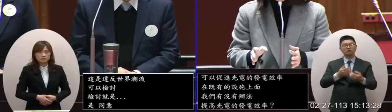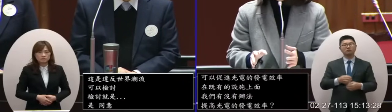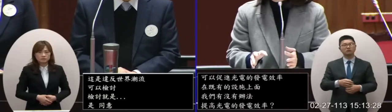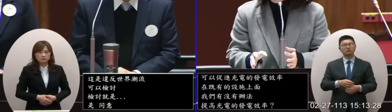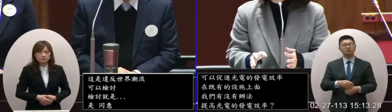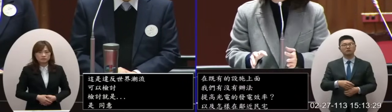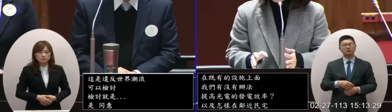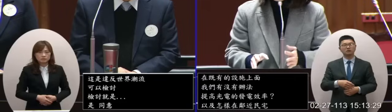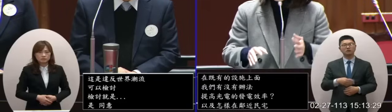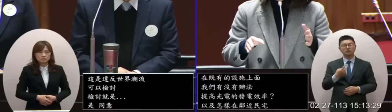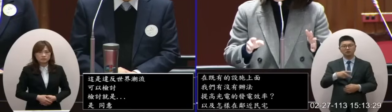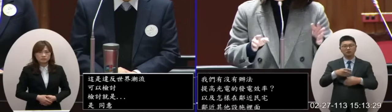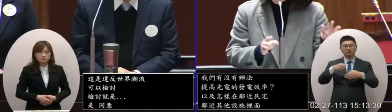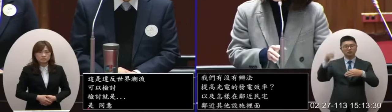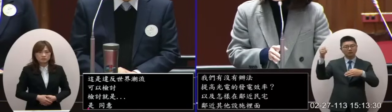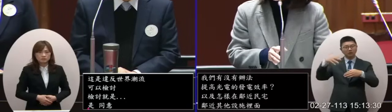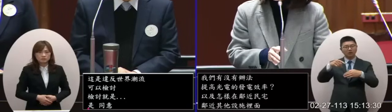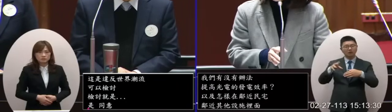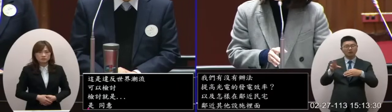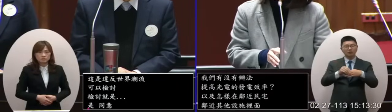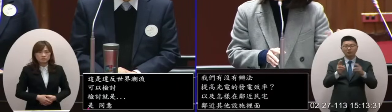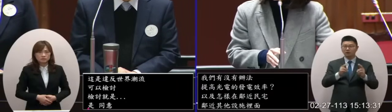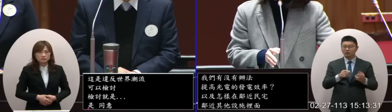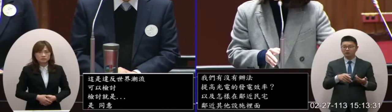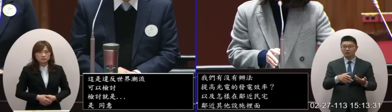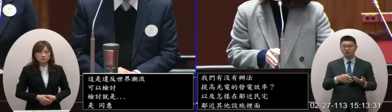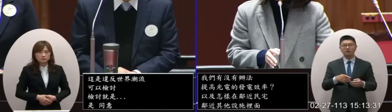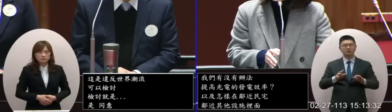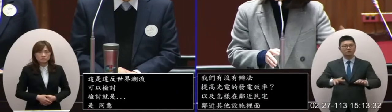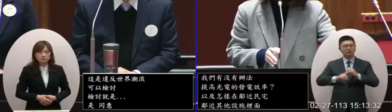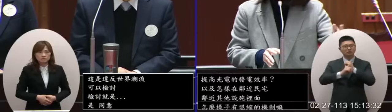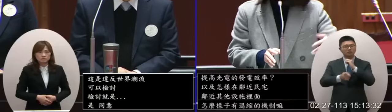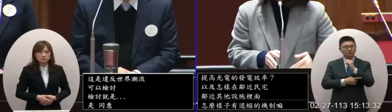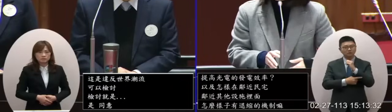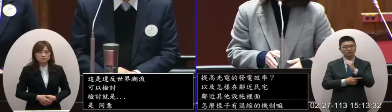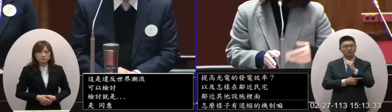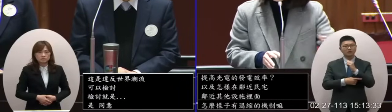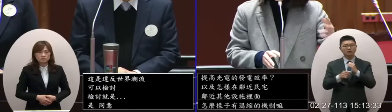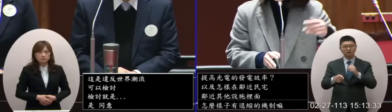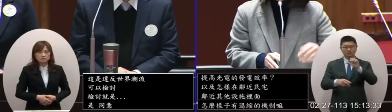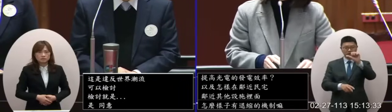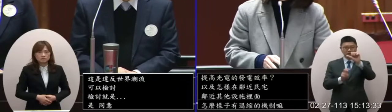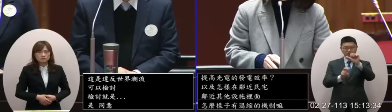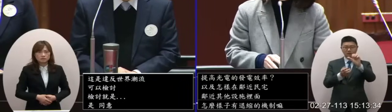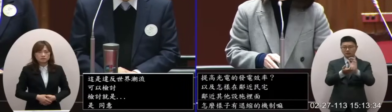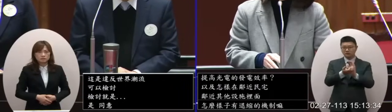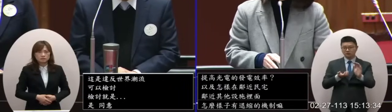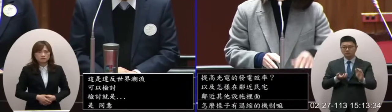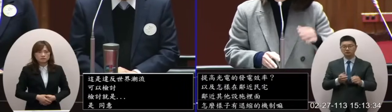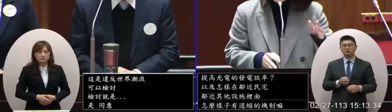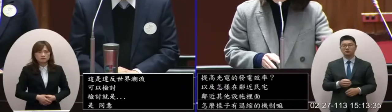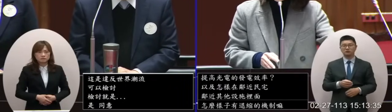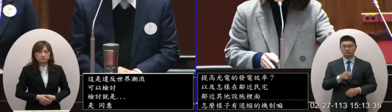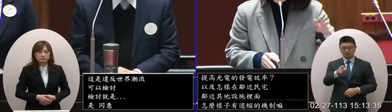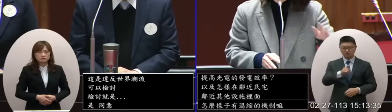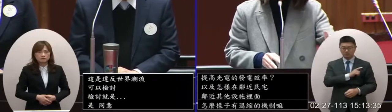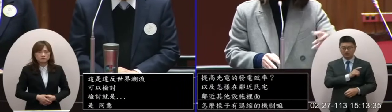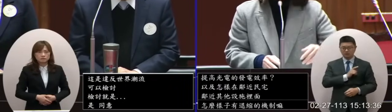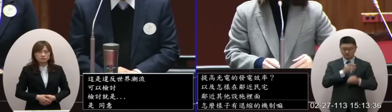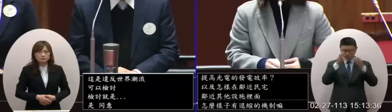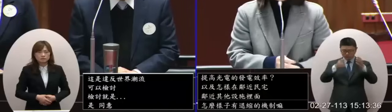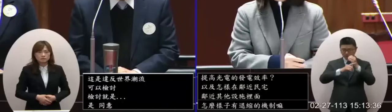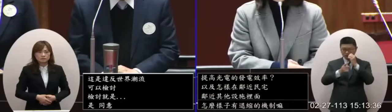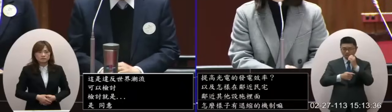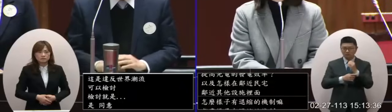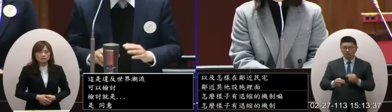个机制嘛？所以在法令上面有没有可能在520之前你们做一个检讨，然后在法规上面